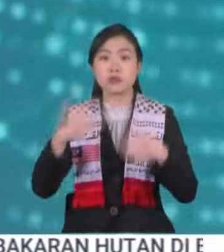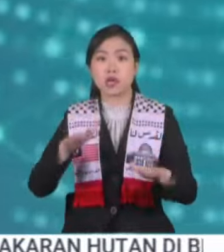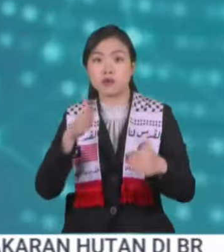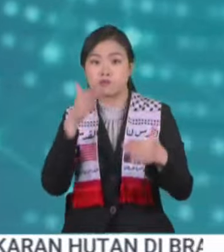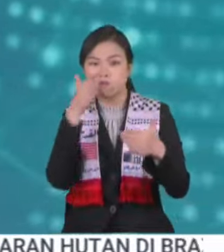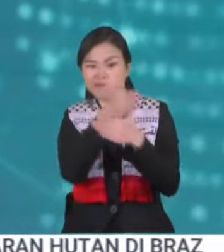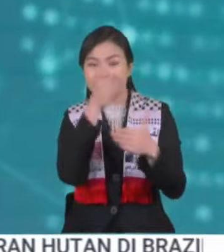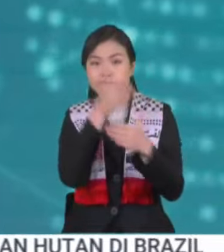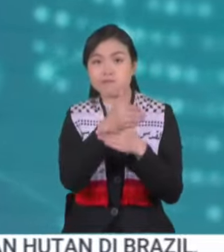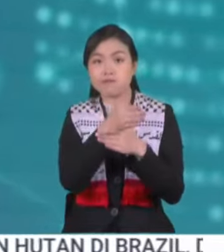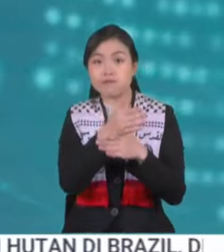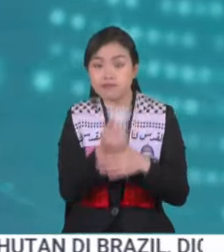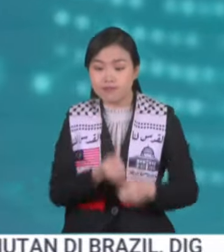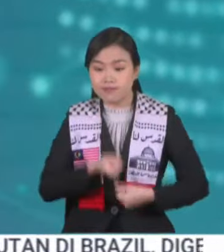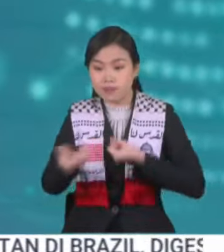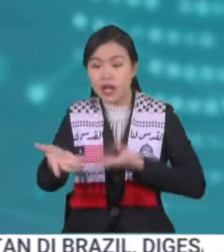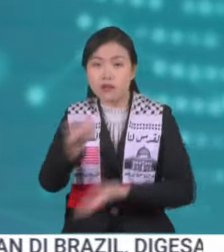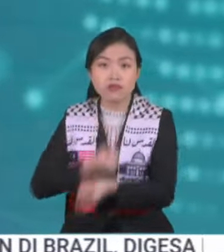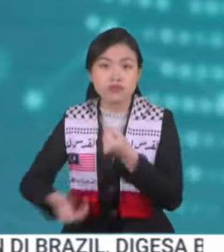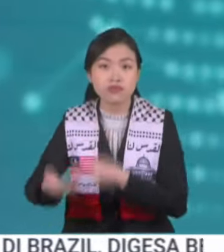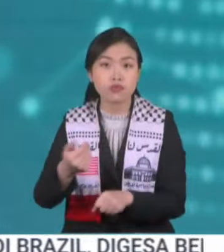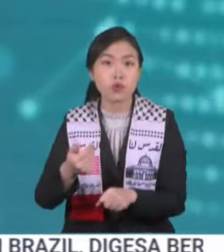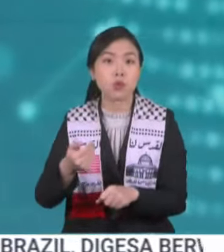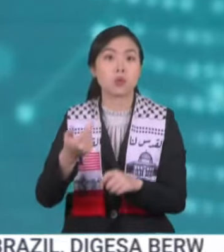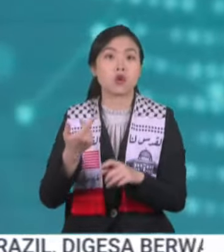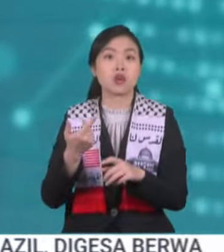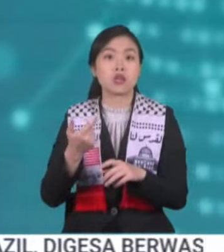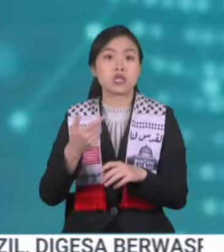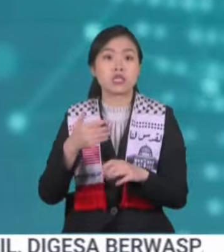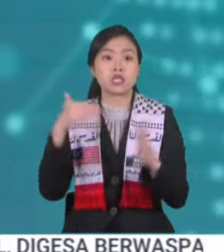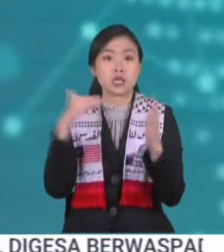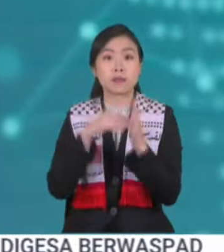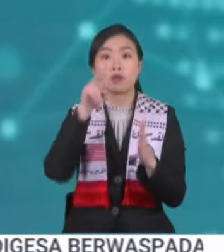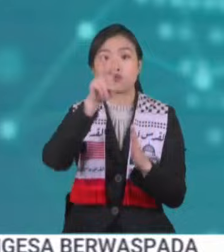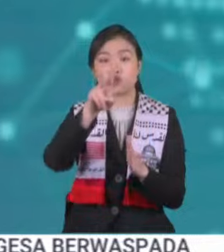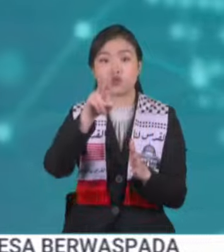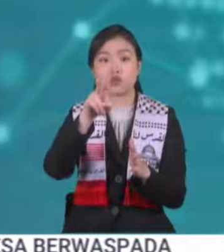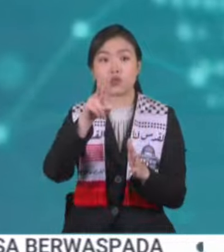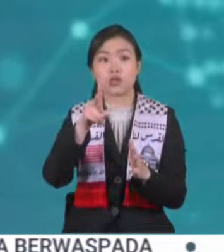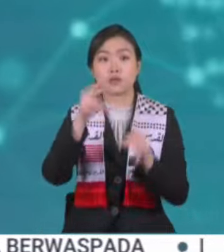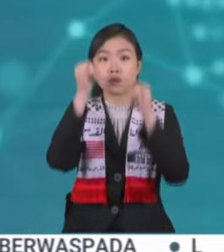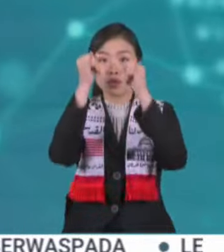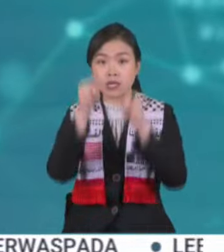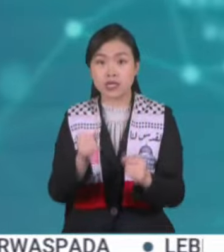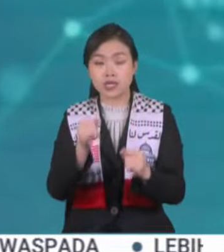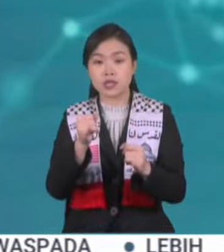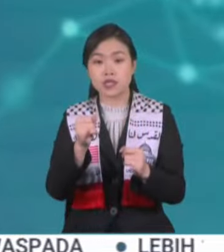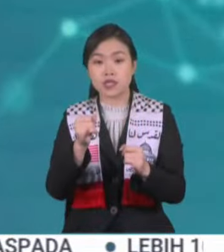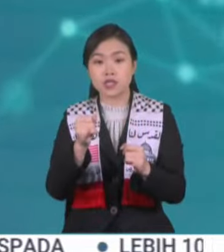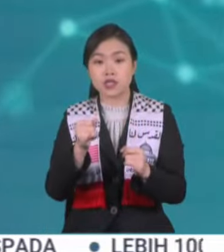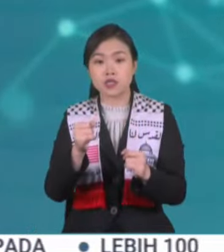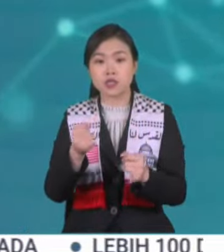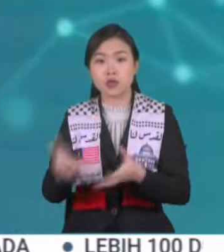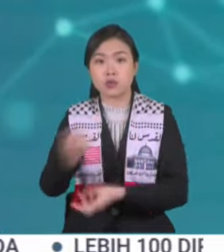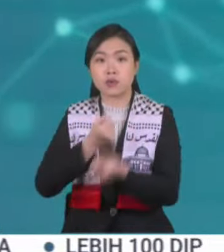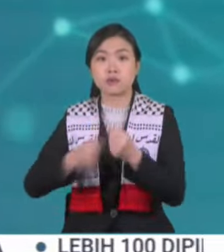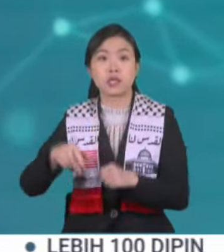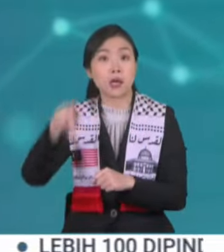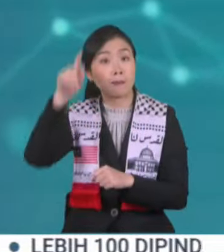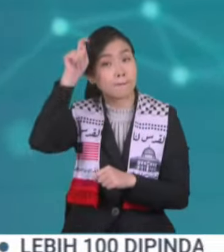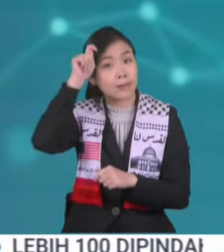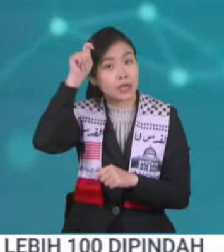Susulan serangan oleh nelayan asing, seorang oleh nelayan asing terhadap 2 anggota Maritim Malaysia